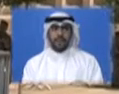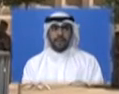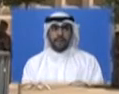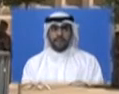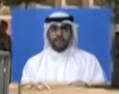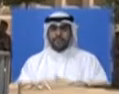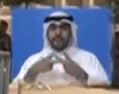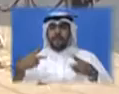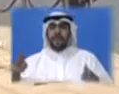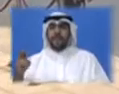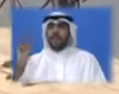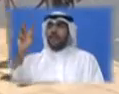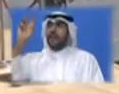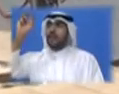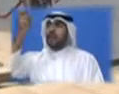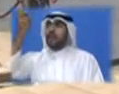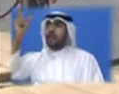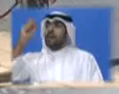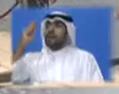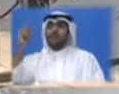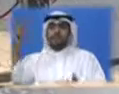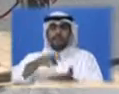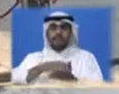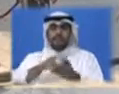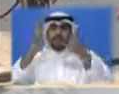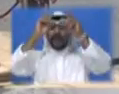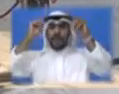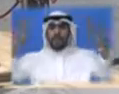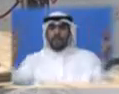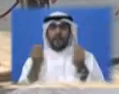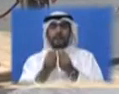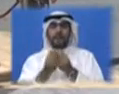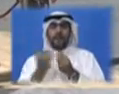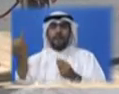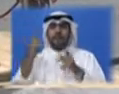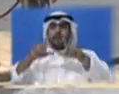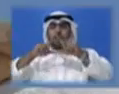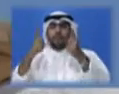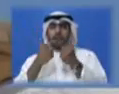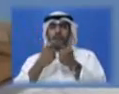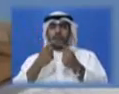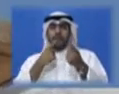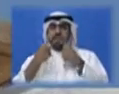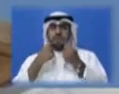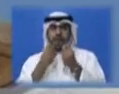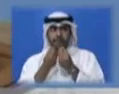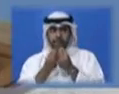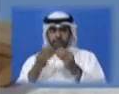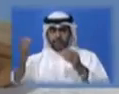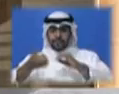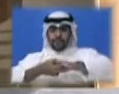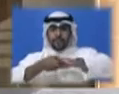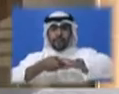انطلقت في بيروت أعمال الاجتماع الثالث للجنة المصغرة المنبثقة عن اللجنة التنفيذية للاتحاد البرلماني